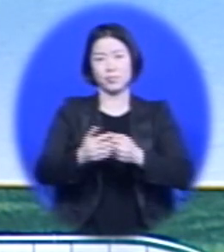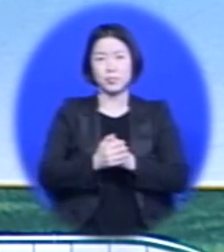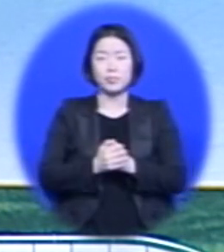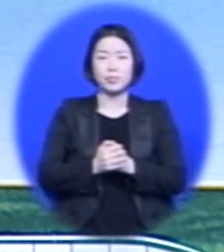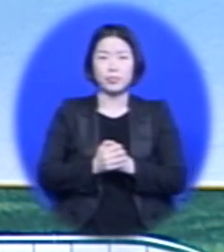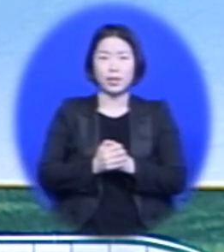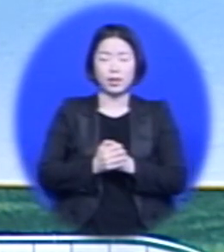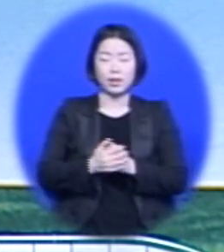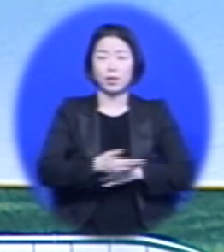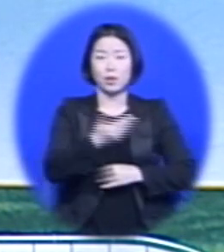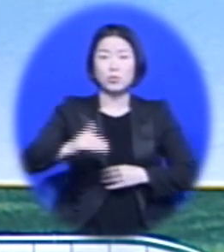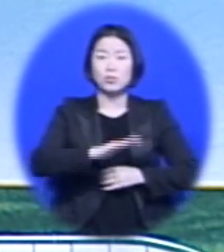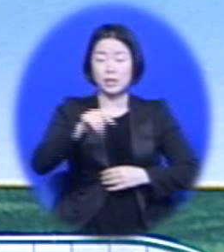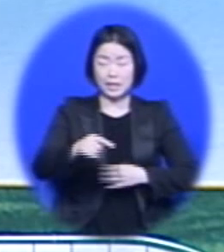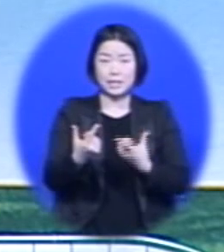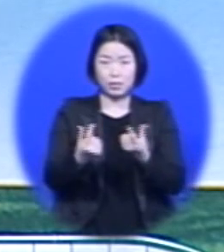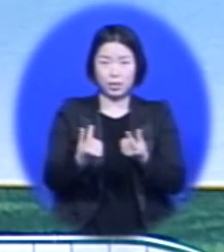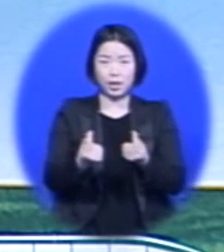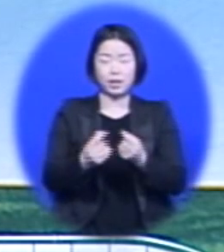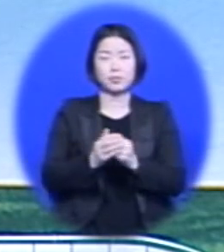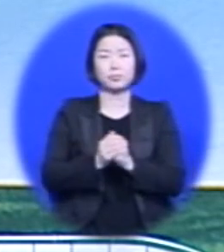여러분, 우리가 이렇게